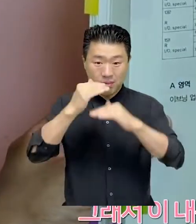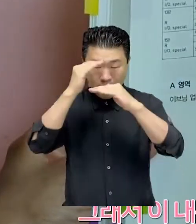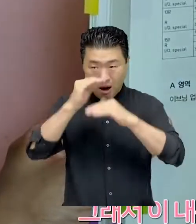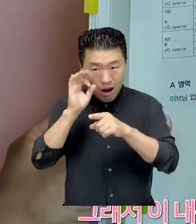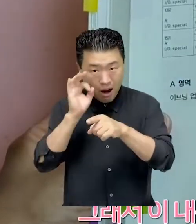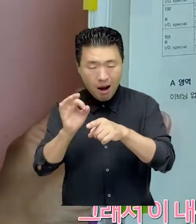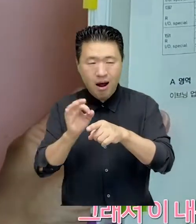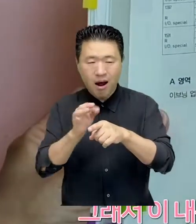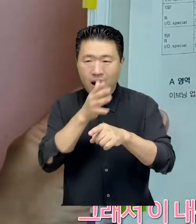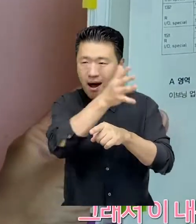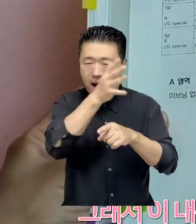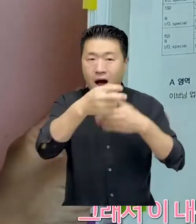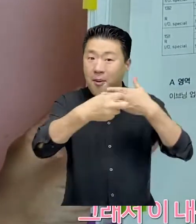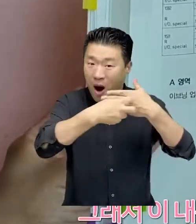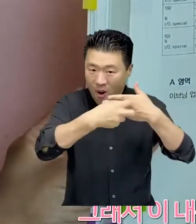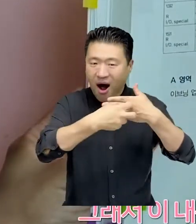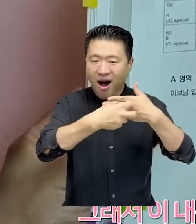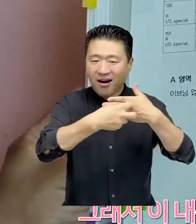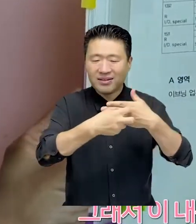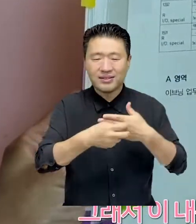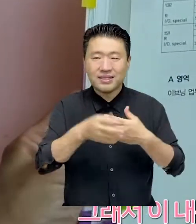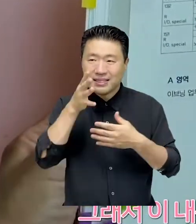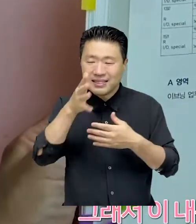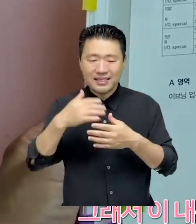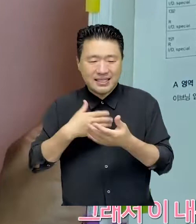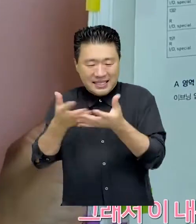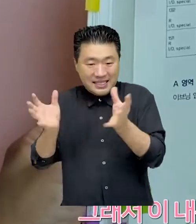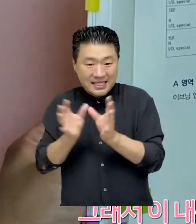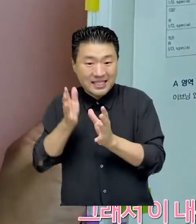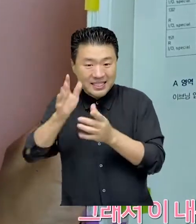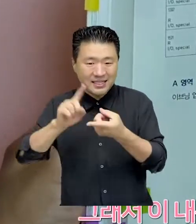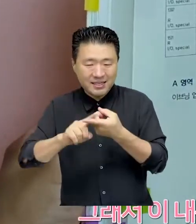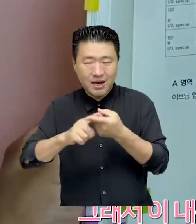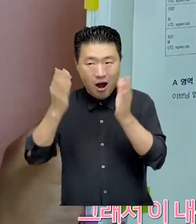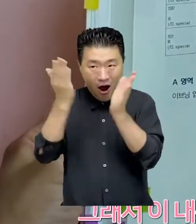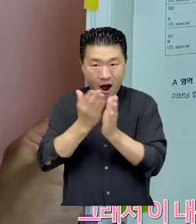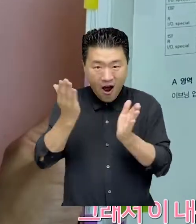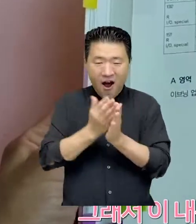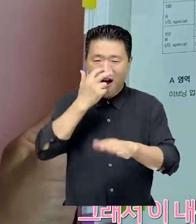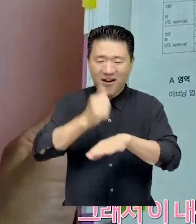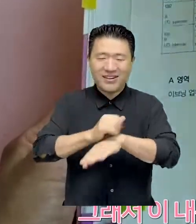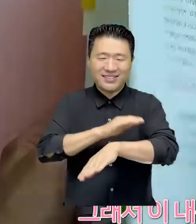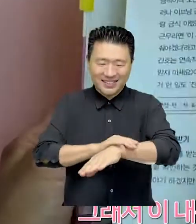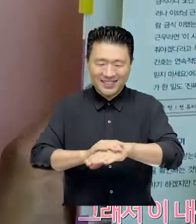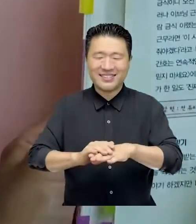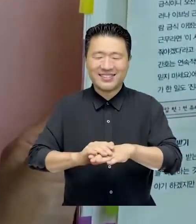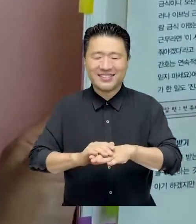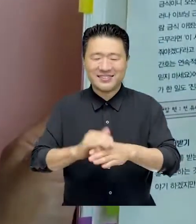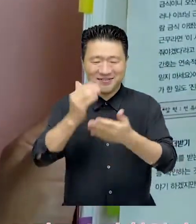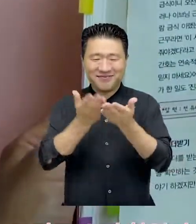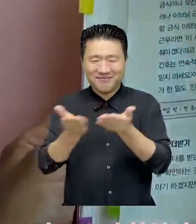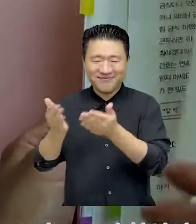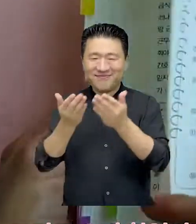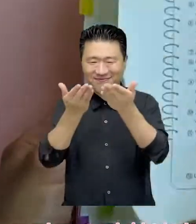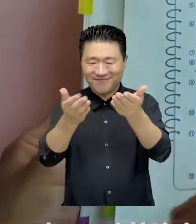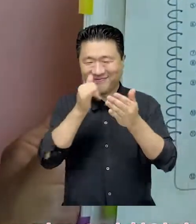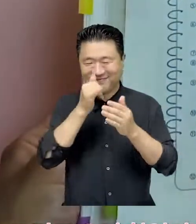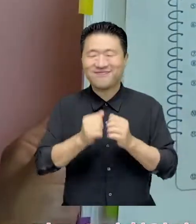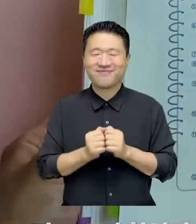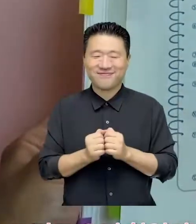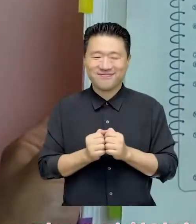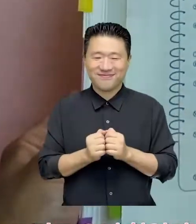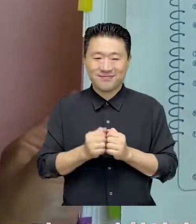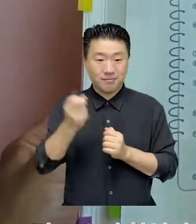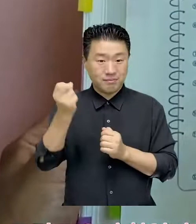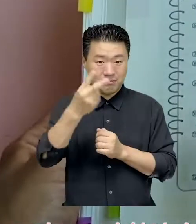그래서 이 내용들을 살펴보시면서 각 병원이나 해당 과에 맞춰서 적용할 수 있도록 안내하고